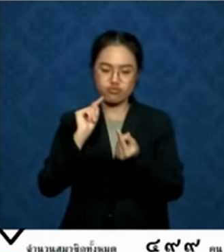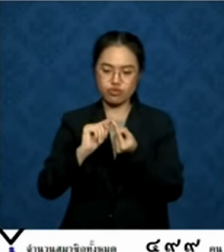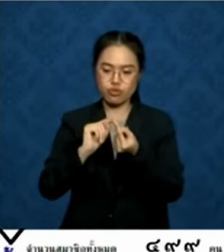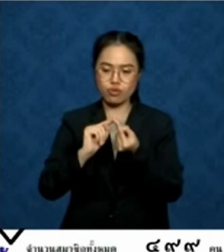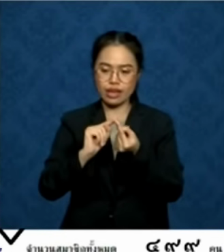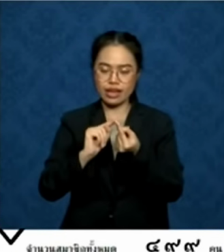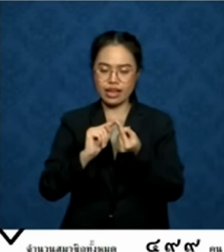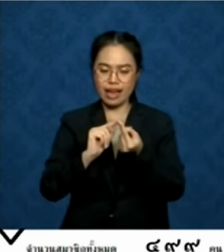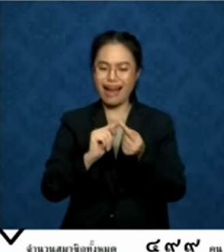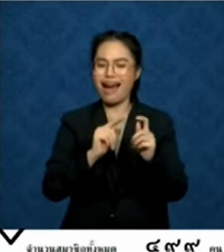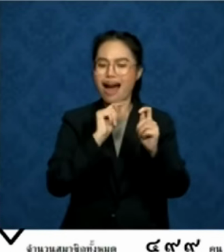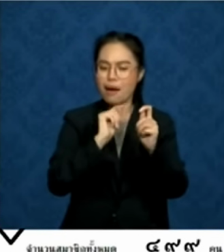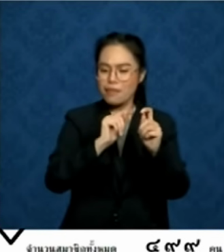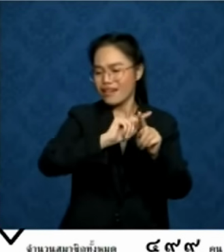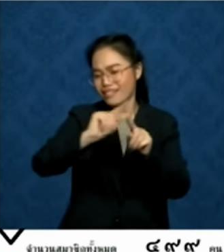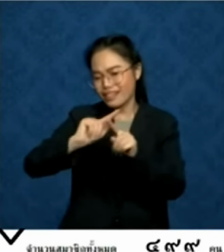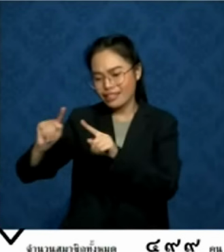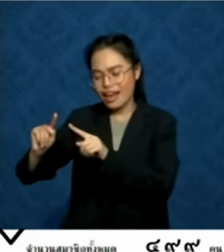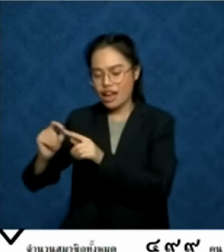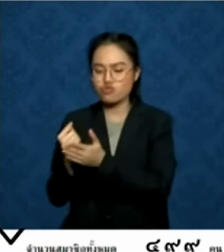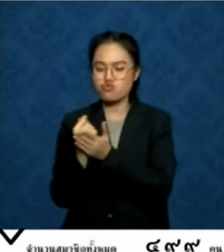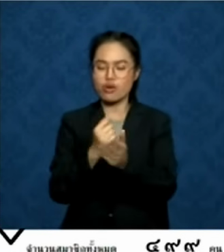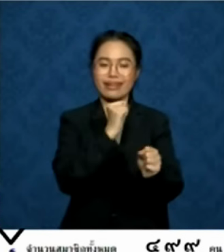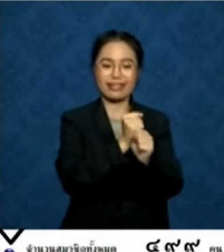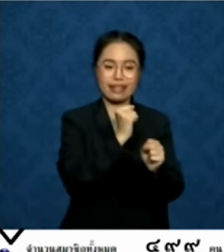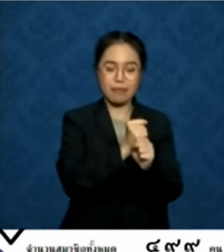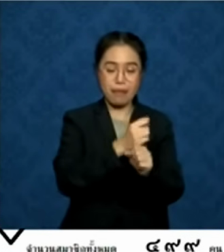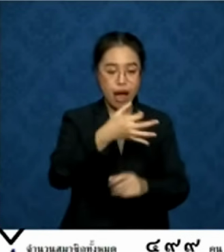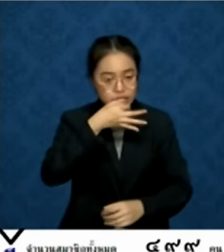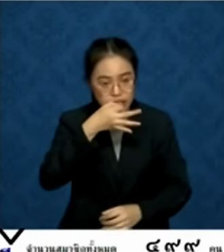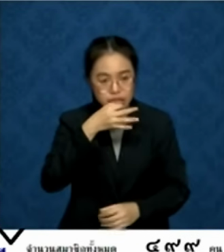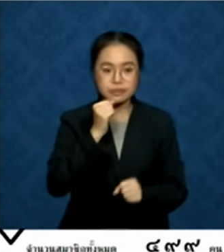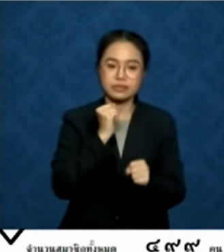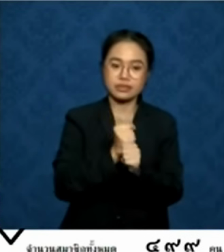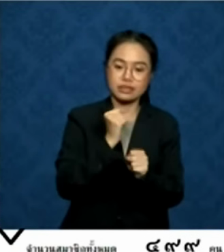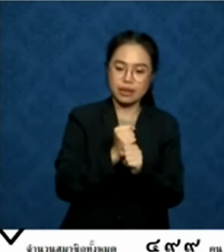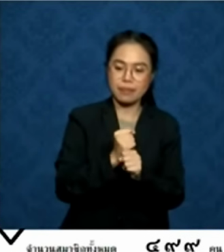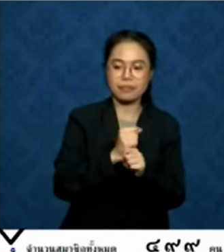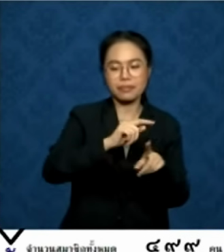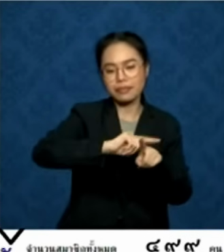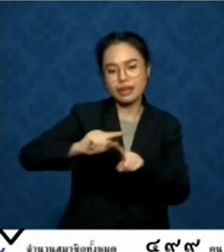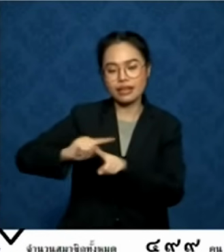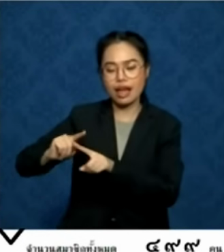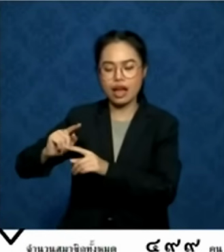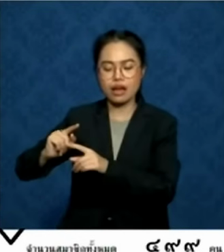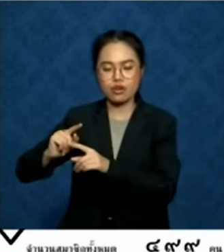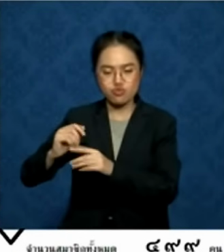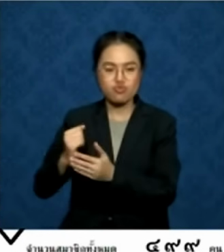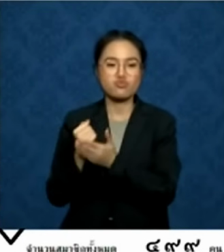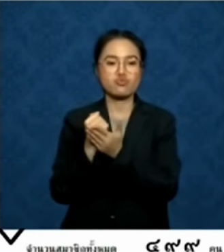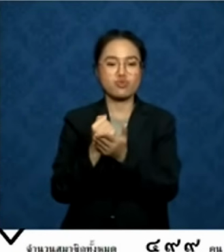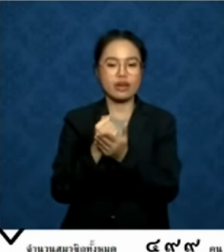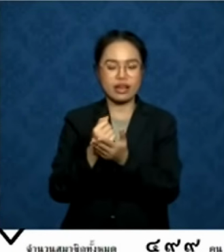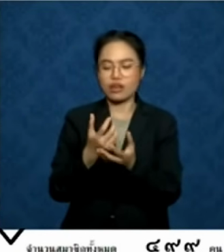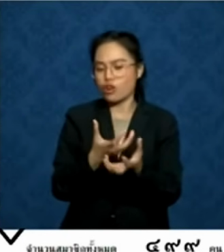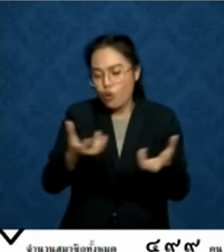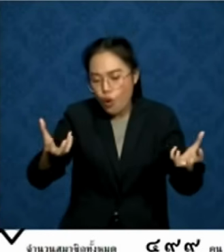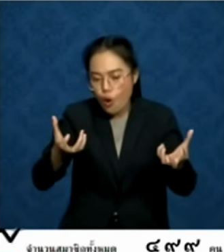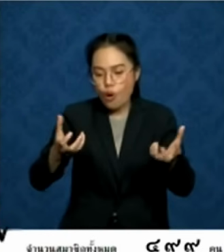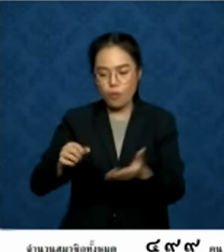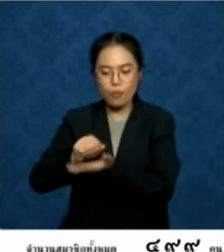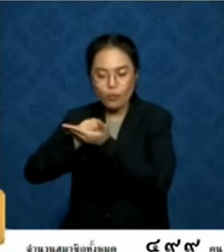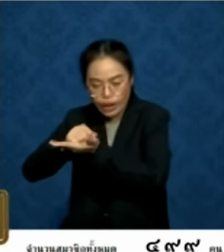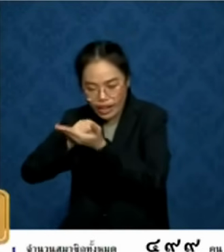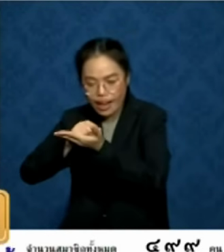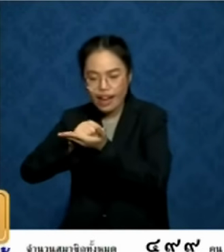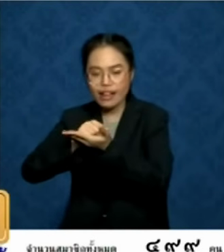ขึ้นสร้างงานสร้างอาชีพในพื้นที่ดังกล่าวเพิ่มมูลค่าให้กับสินค้าและการบริการในพื้น